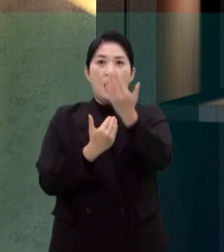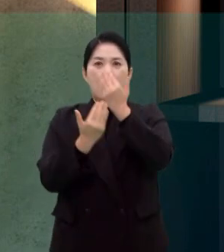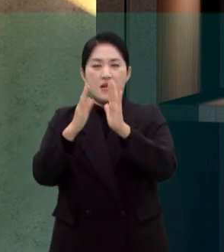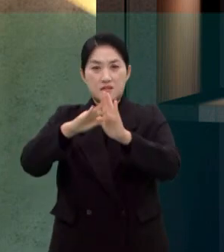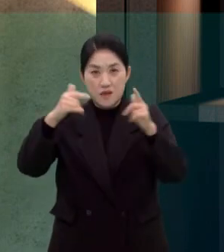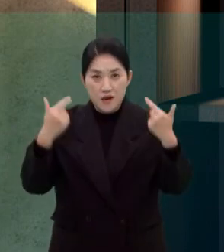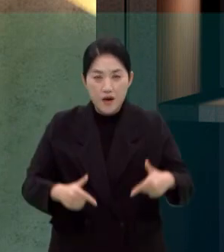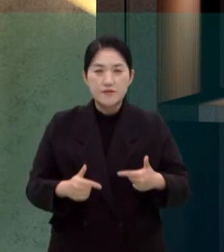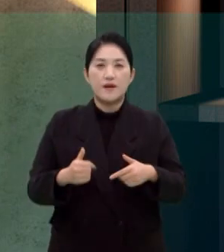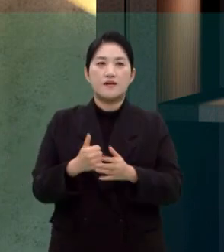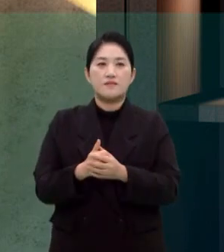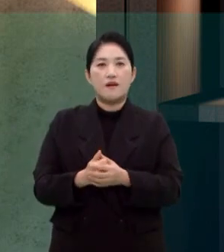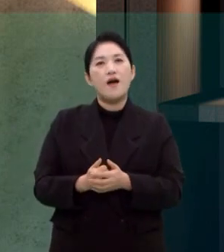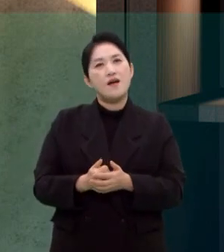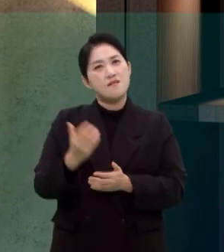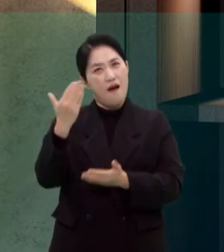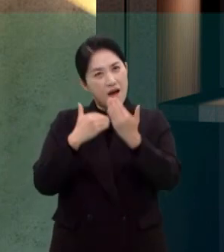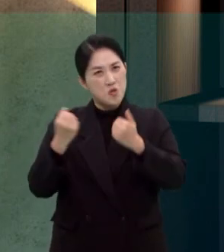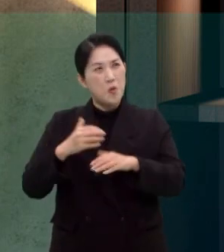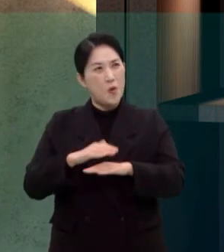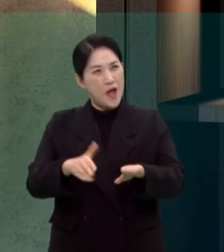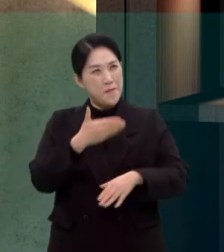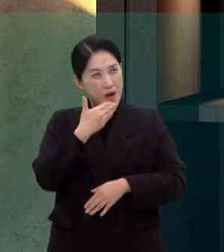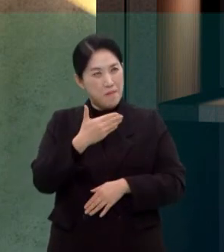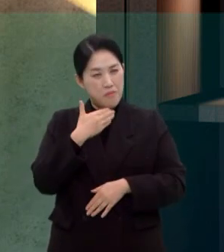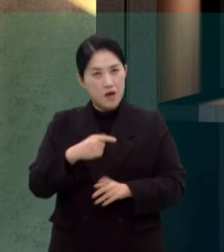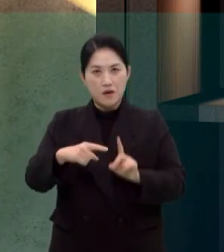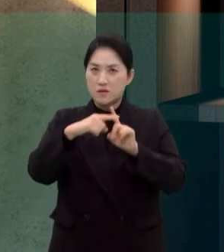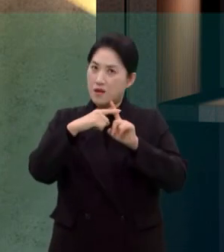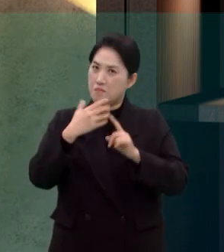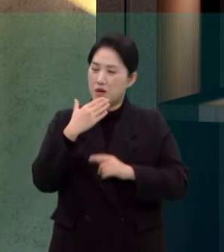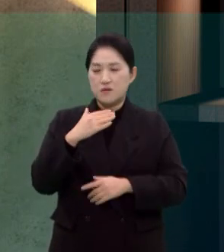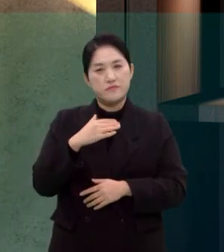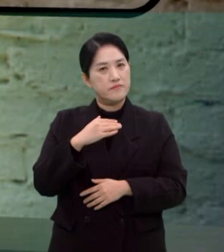그때마다 항상 잘 되리라 낙관할 수만은 없습니다.